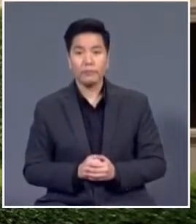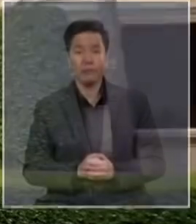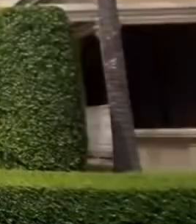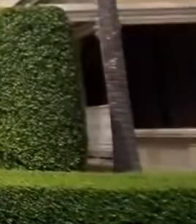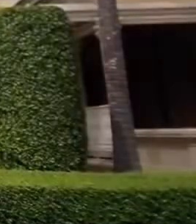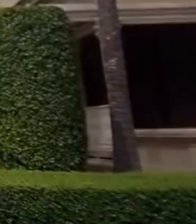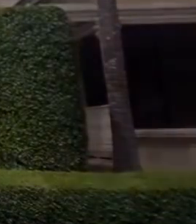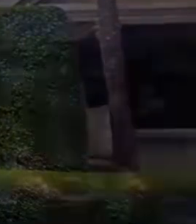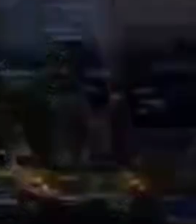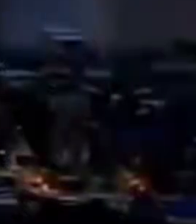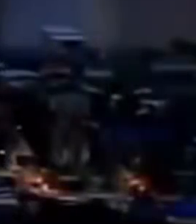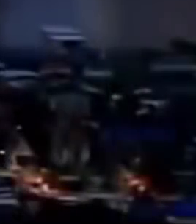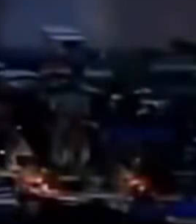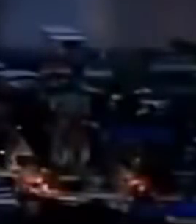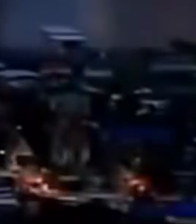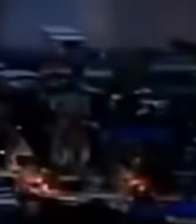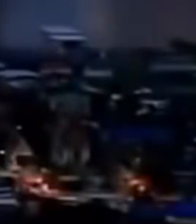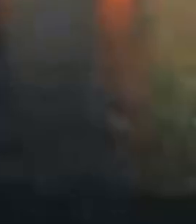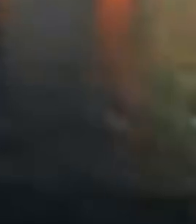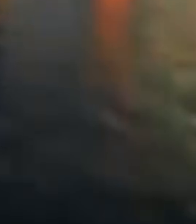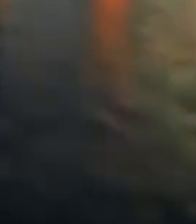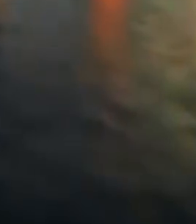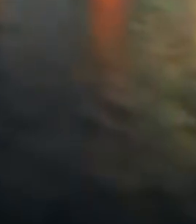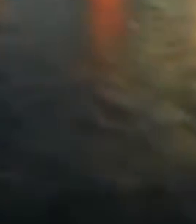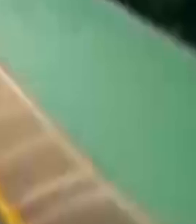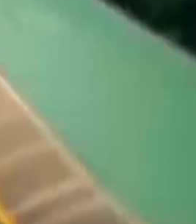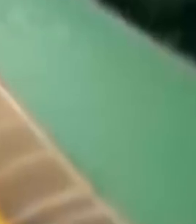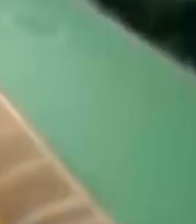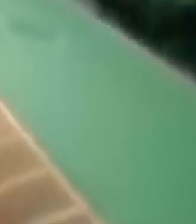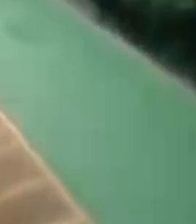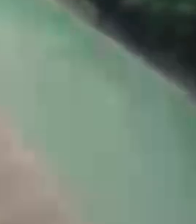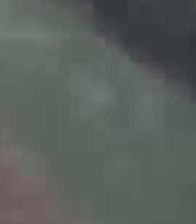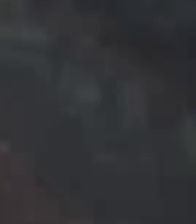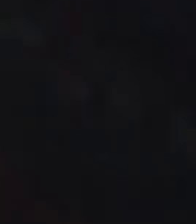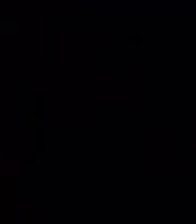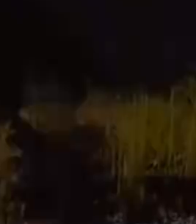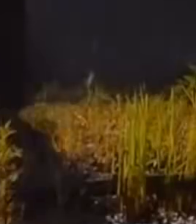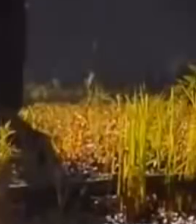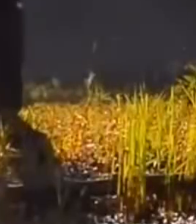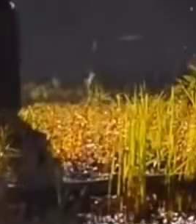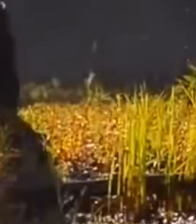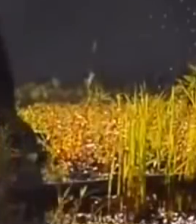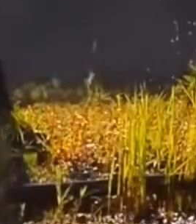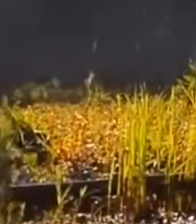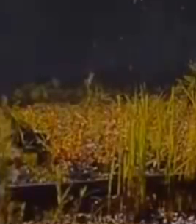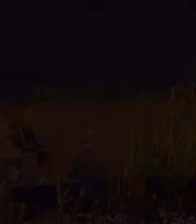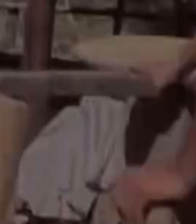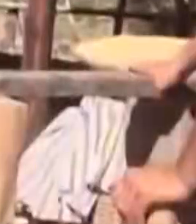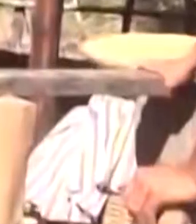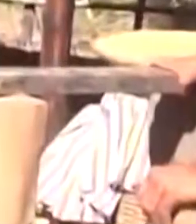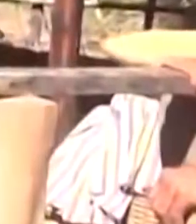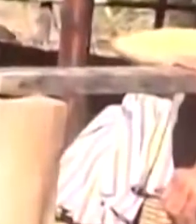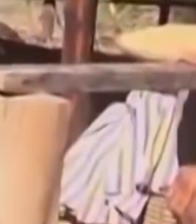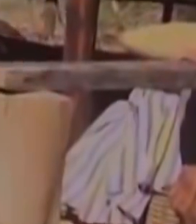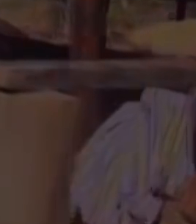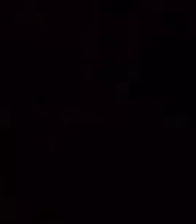ฉันพร้อมจะเป็นสะพานเพื่อให้เธอข้ามสู่ความร่มเย็นส